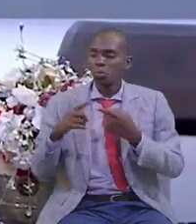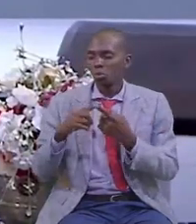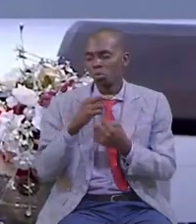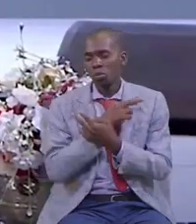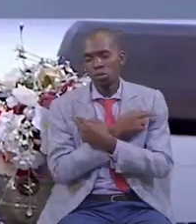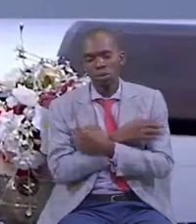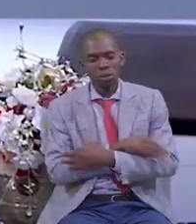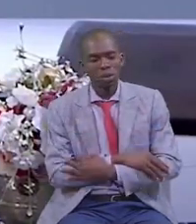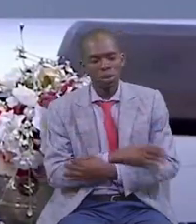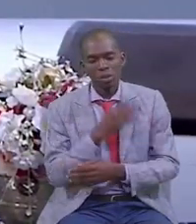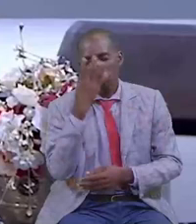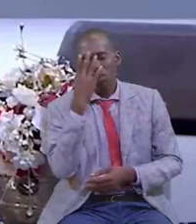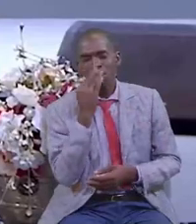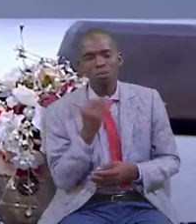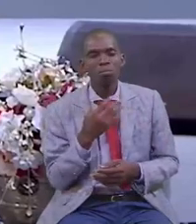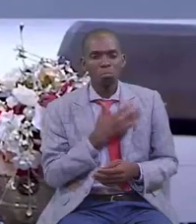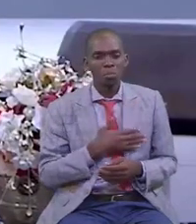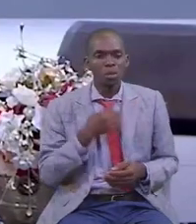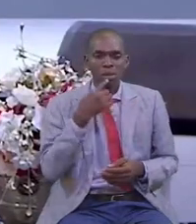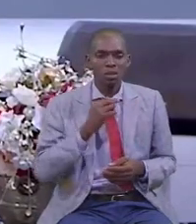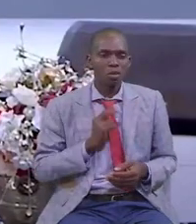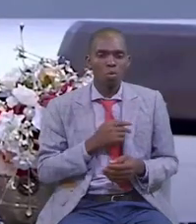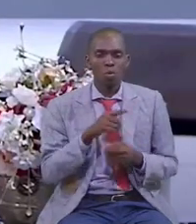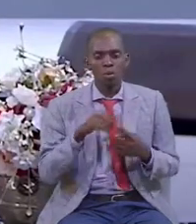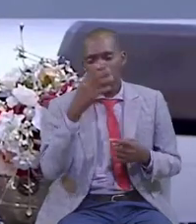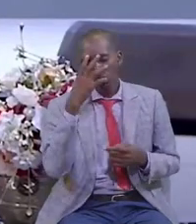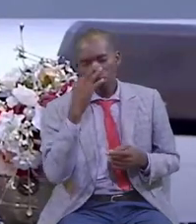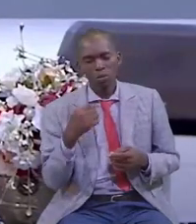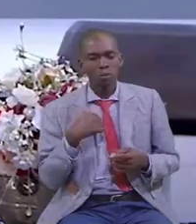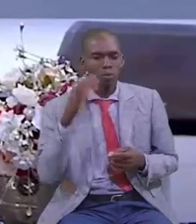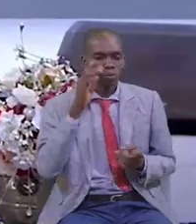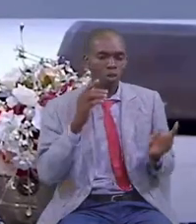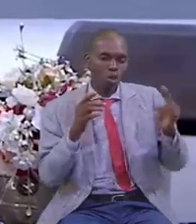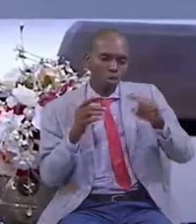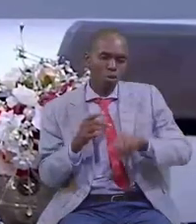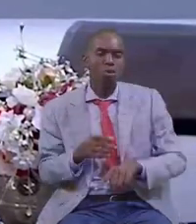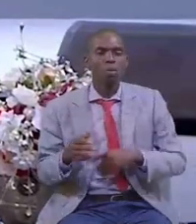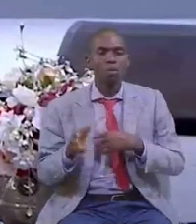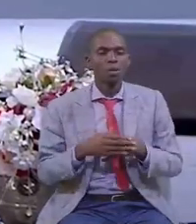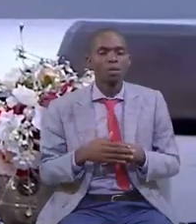Alors dis-nous, à quelle heure tu veux finir pour qu'on vienne reprendre notre barque?